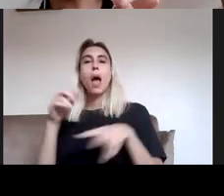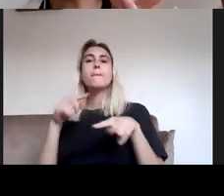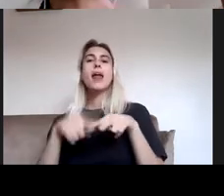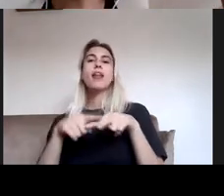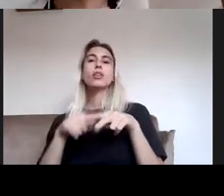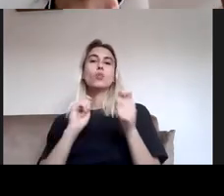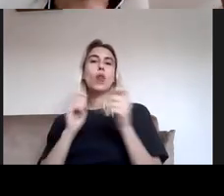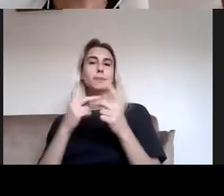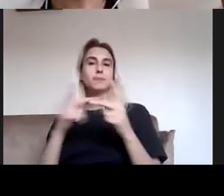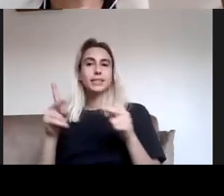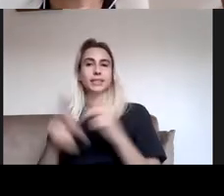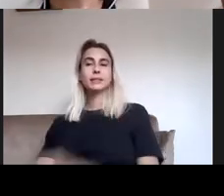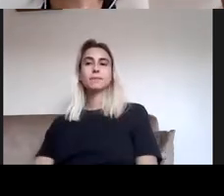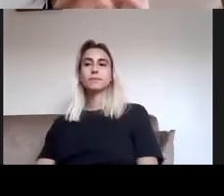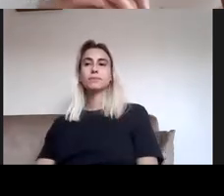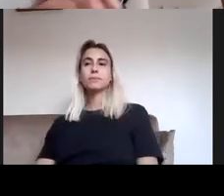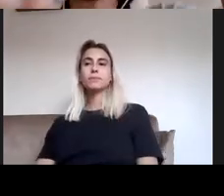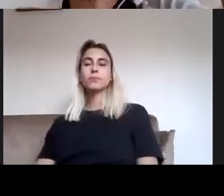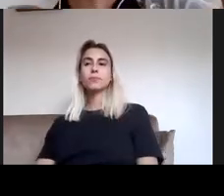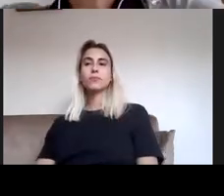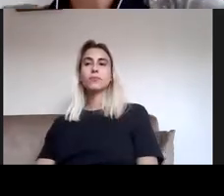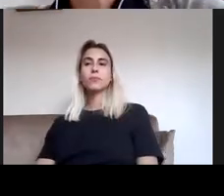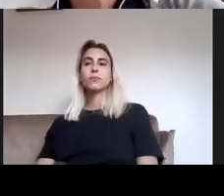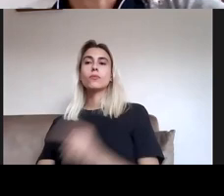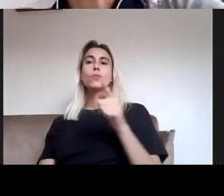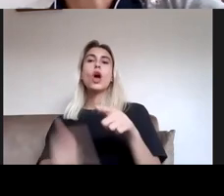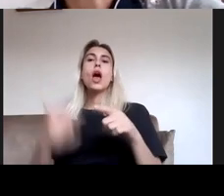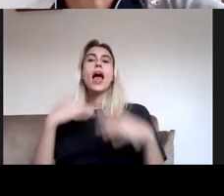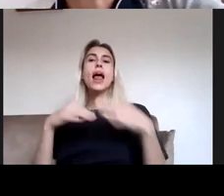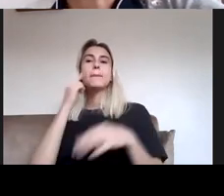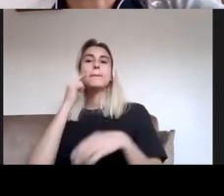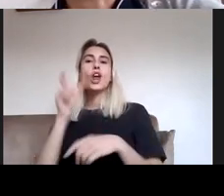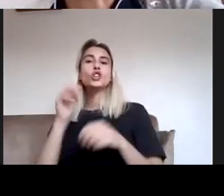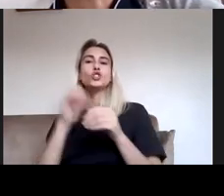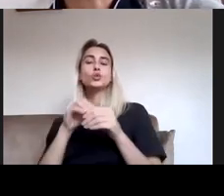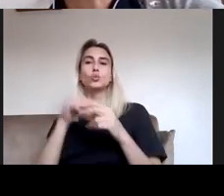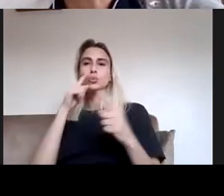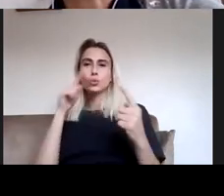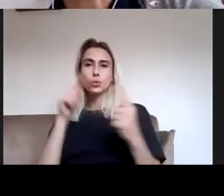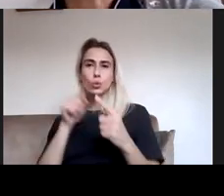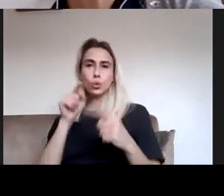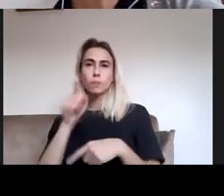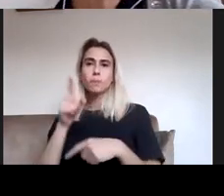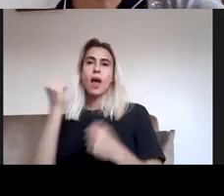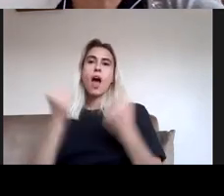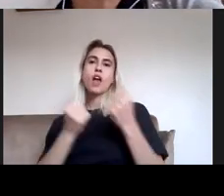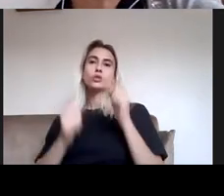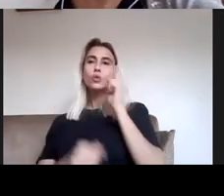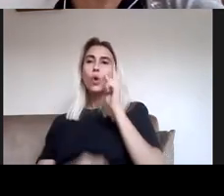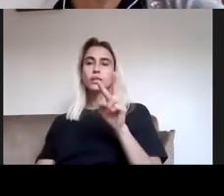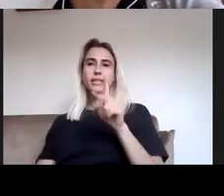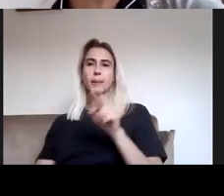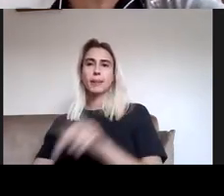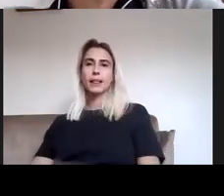kullanabilirsiniz. Bu da yine engelli bireyler için uygun bir erişilebilirlik standartlarına uygun bir araç. Gördüğünüz gibi manuel